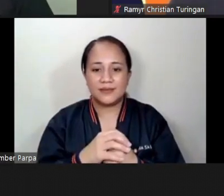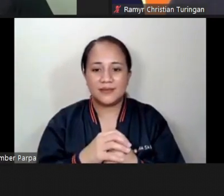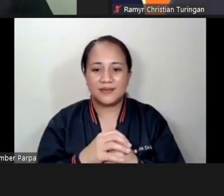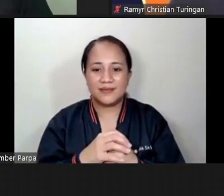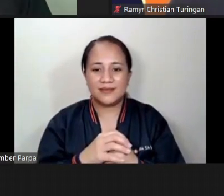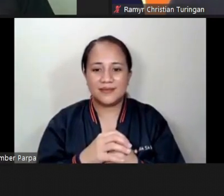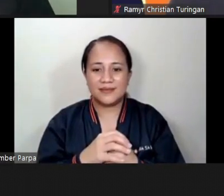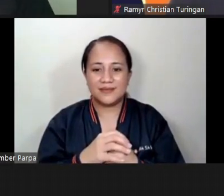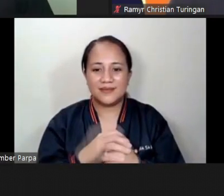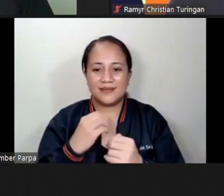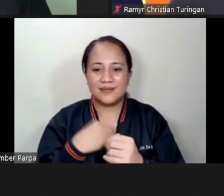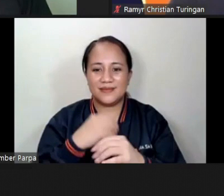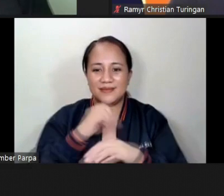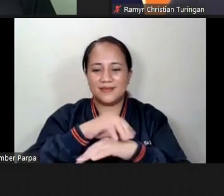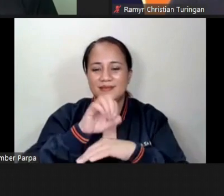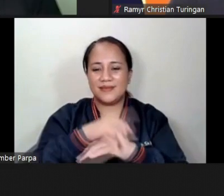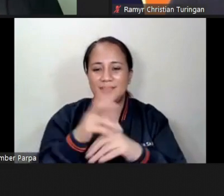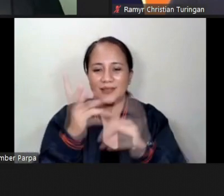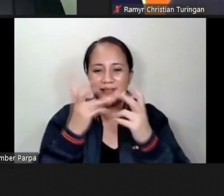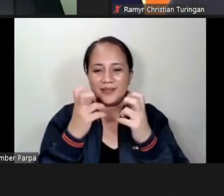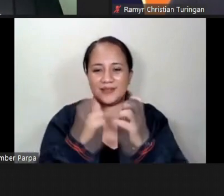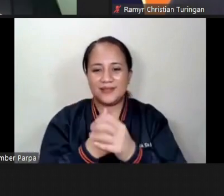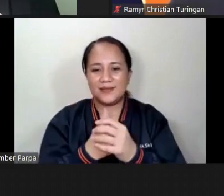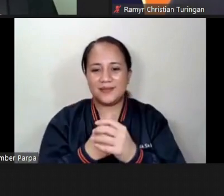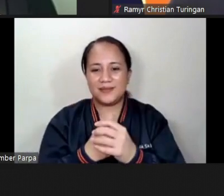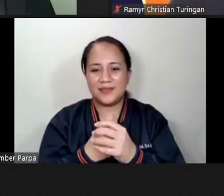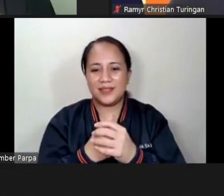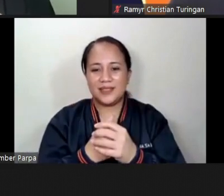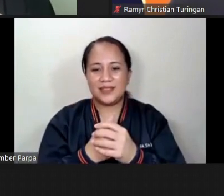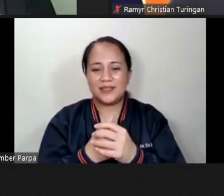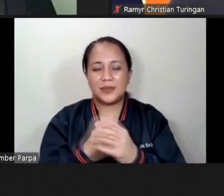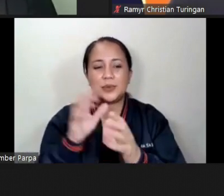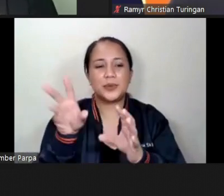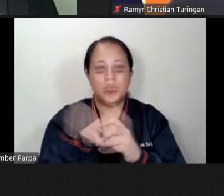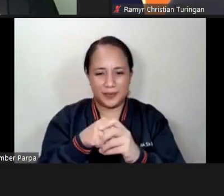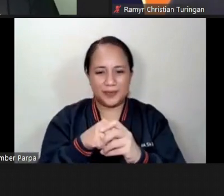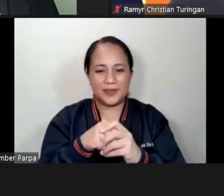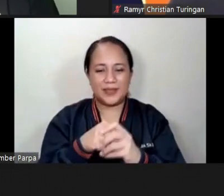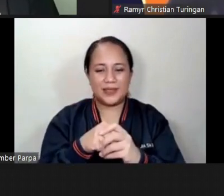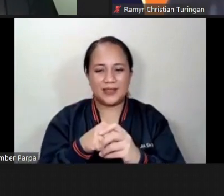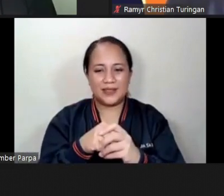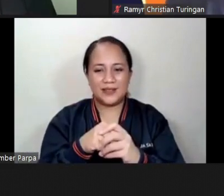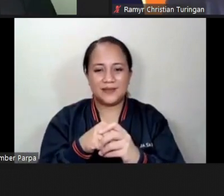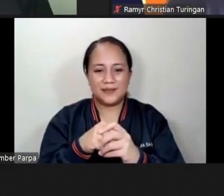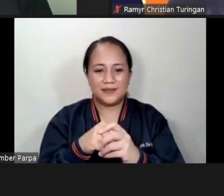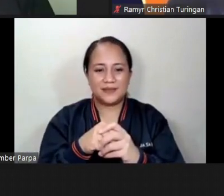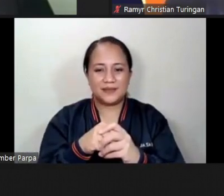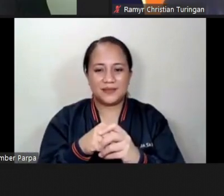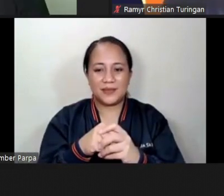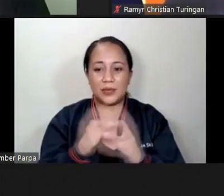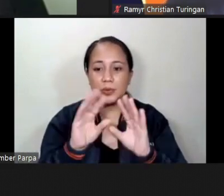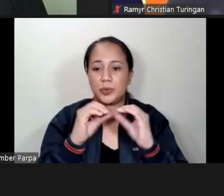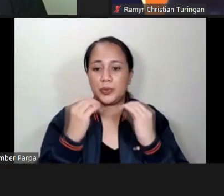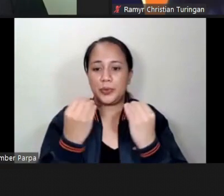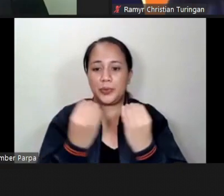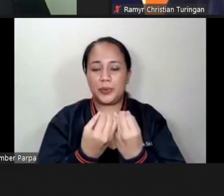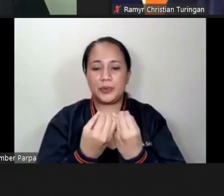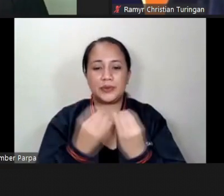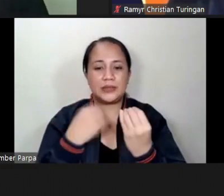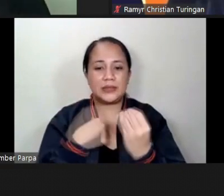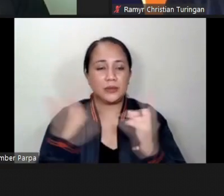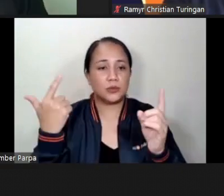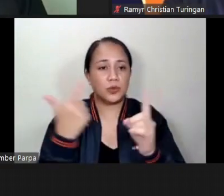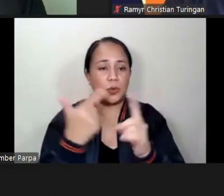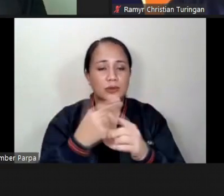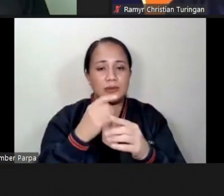ang maipapayo ko sa mga nakikinig is let us get involved po, especially sa mga organizations that aims in